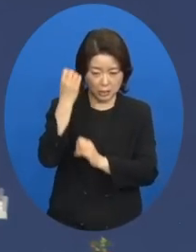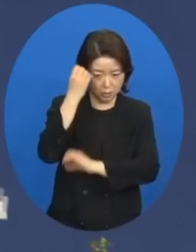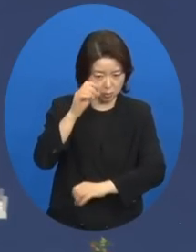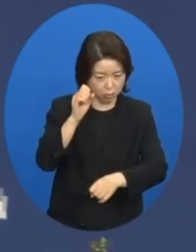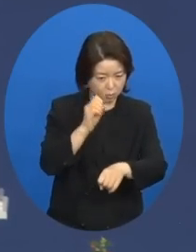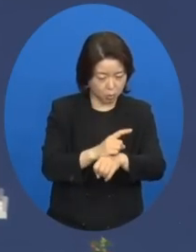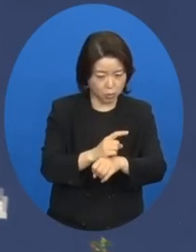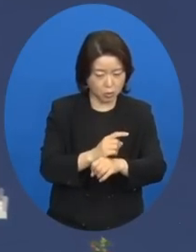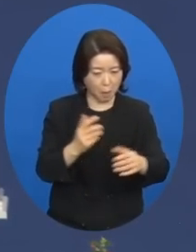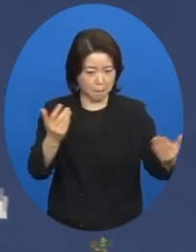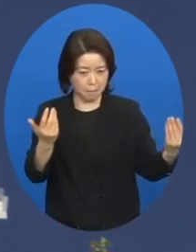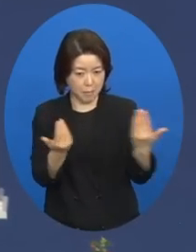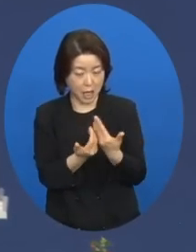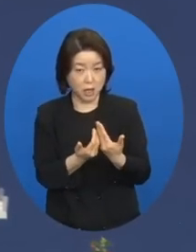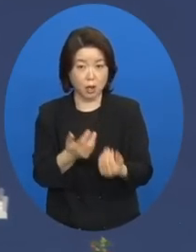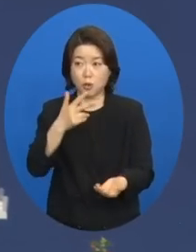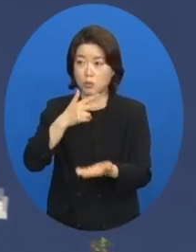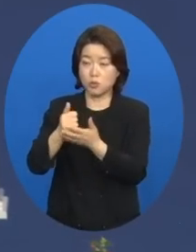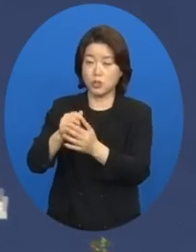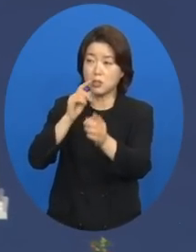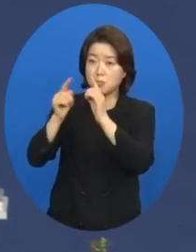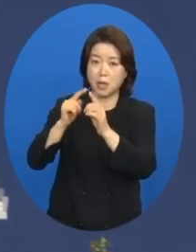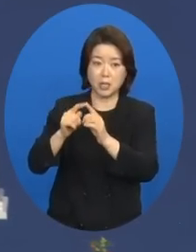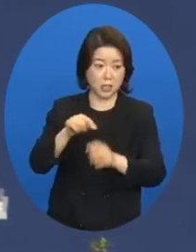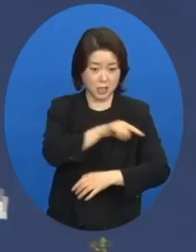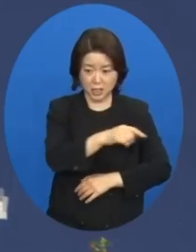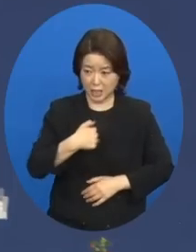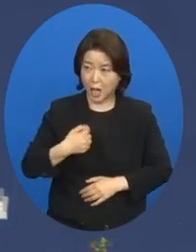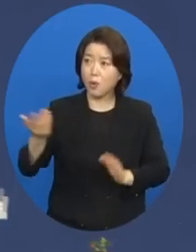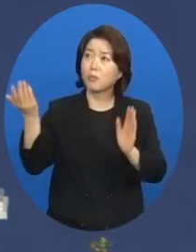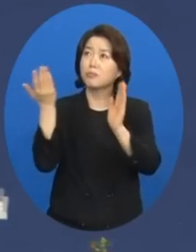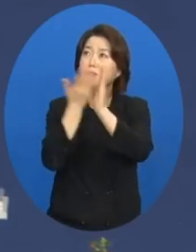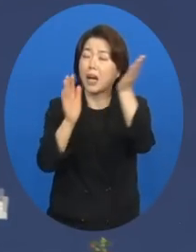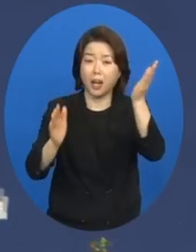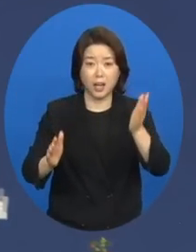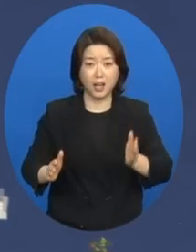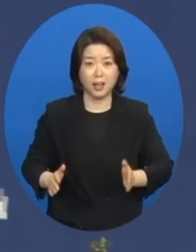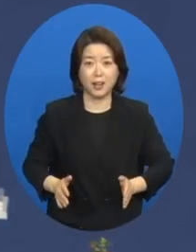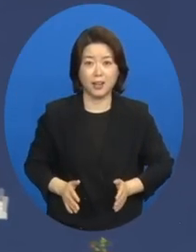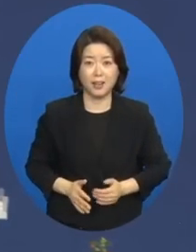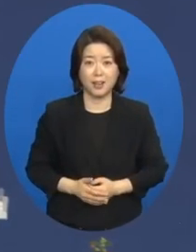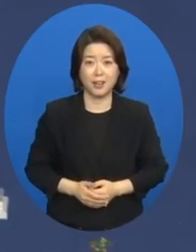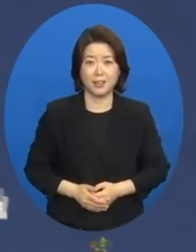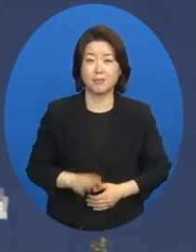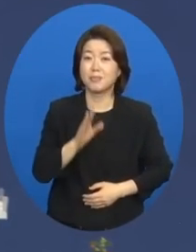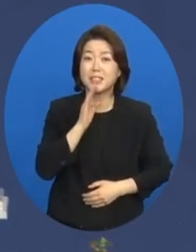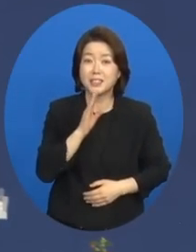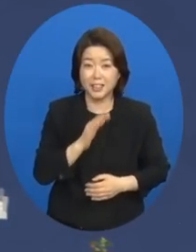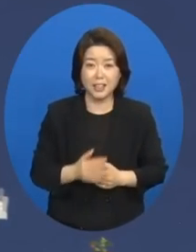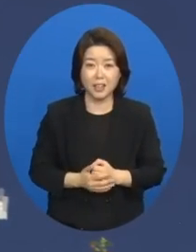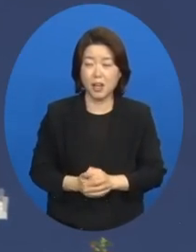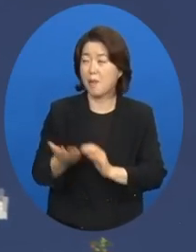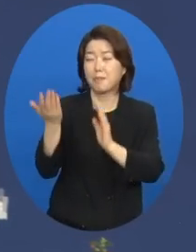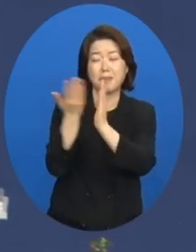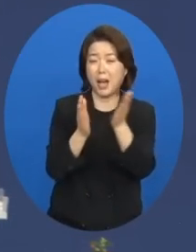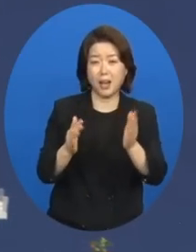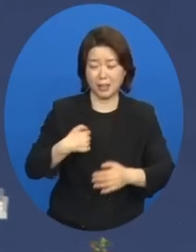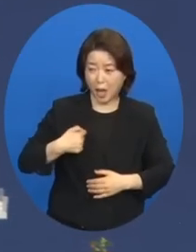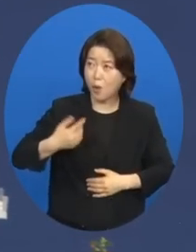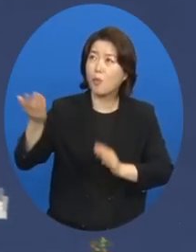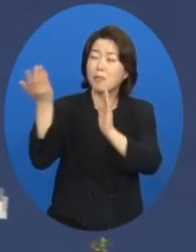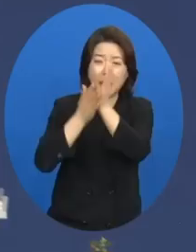거스려서 주님의 말씀은 또 전부 내 본성하고 안 맞잖아요. 그렇죠? 안 맞아요.